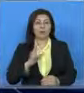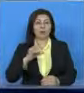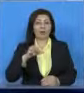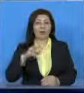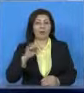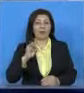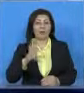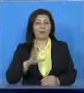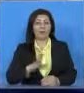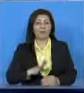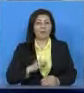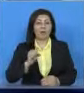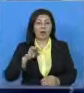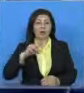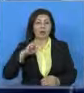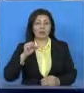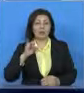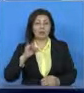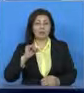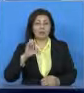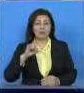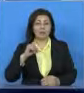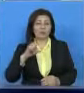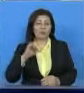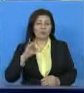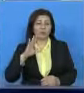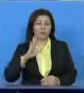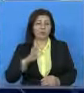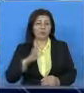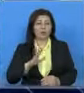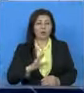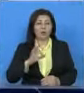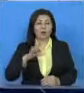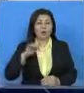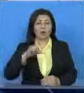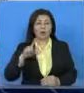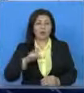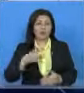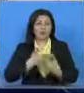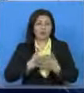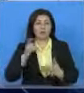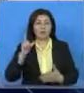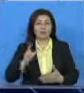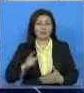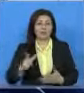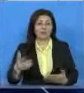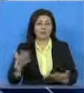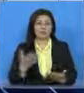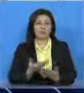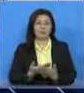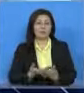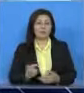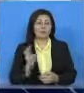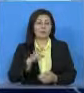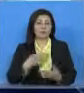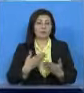Набиева, генерал-майора Айтхали Исингулова, религиозного деятеля Серикбая Урас и деятеля культуры Сергея Азимова,